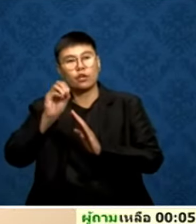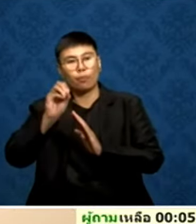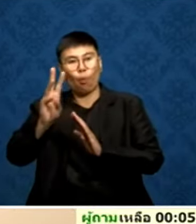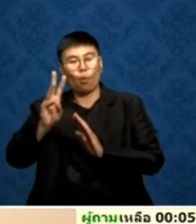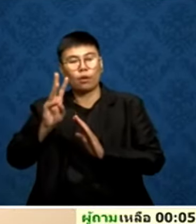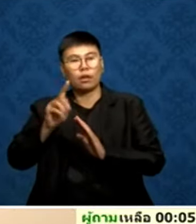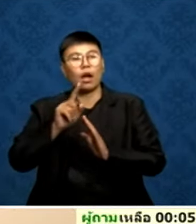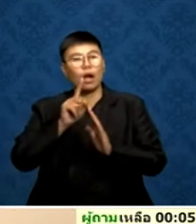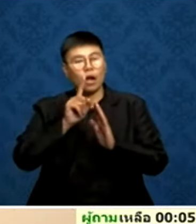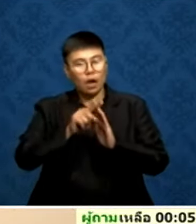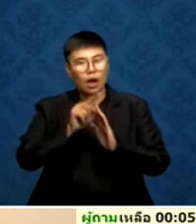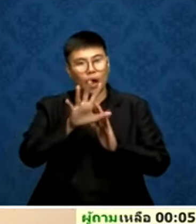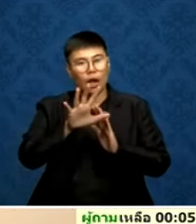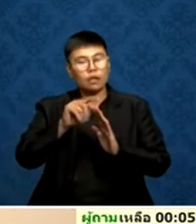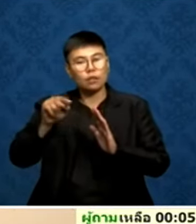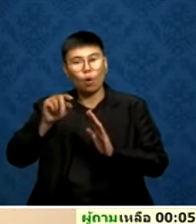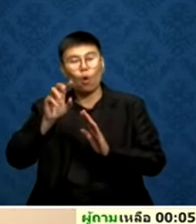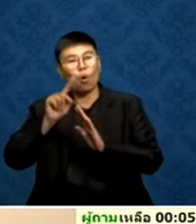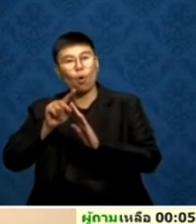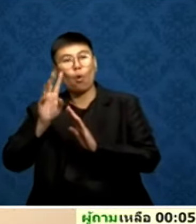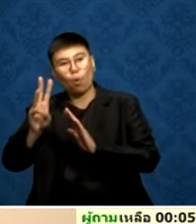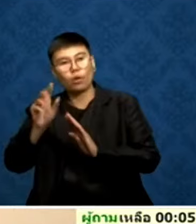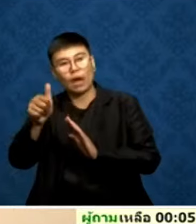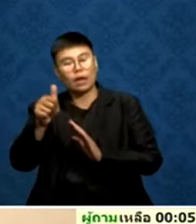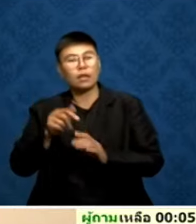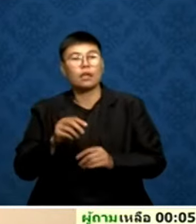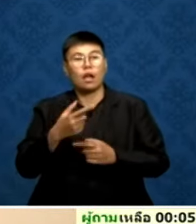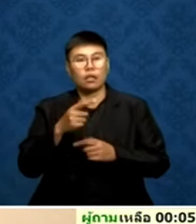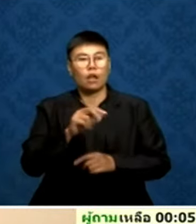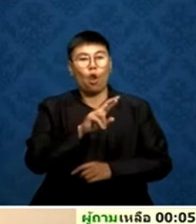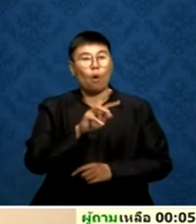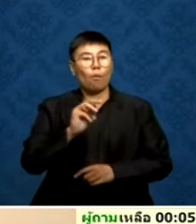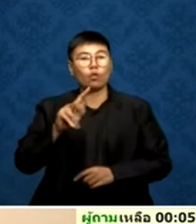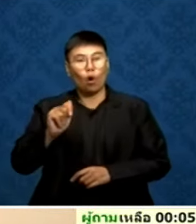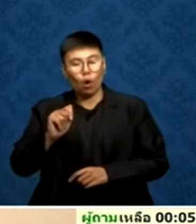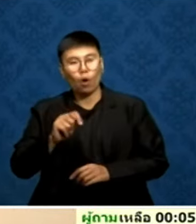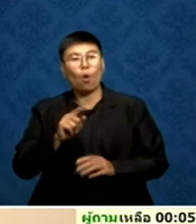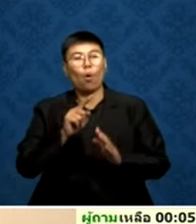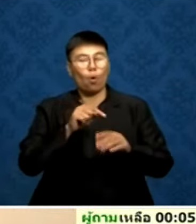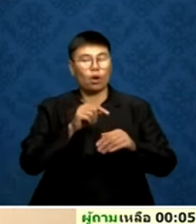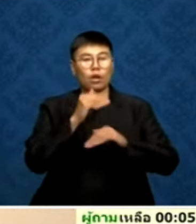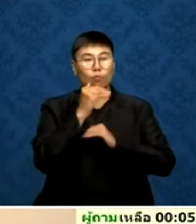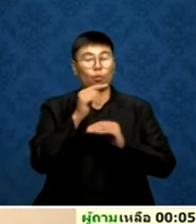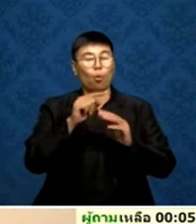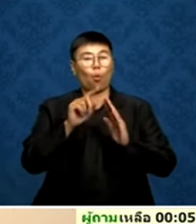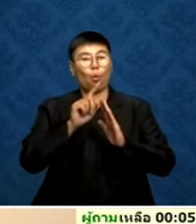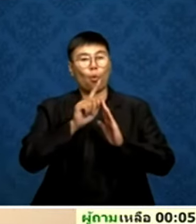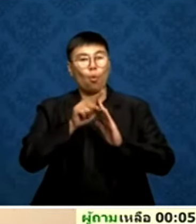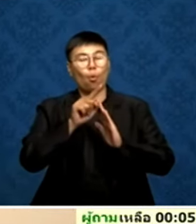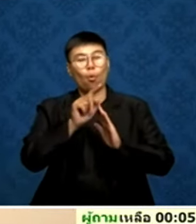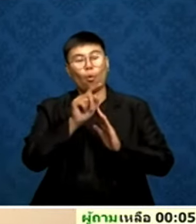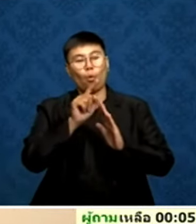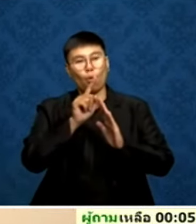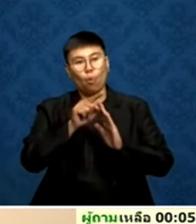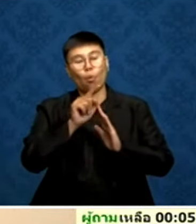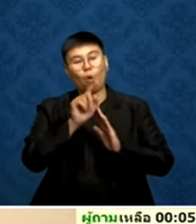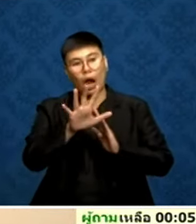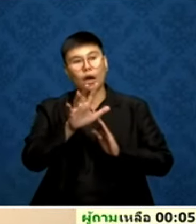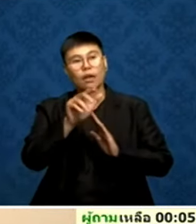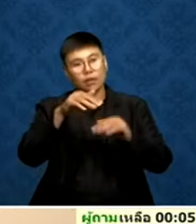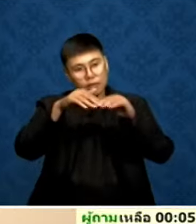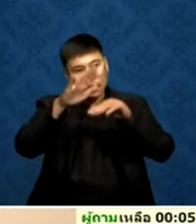ทีได้ครับท่านรัฐมนตรีผู้ตอบก็เช่นเดียวกันครับท่านใช้เวลาเกินได้เพราะว่ามีเหลือ2กระทู้ครับ